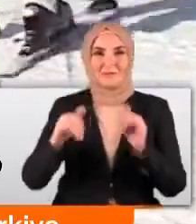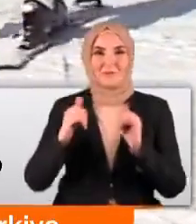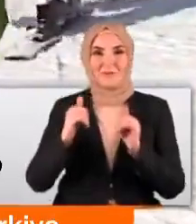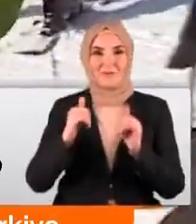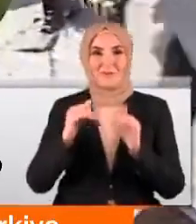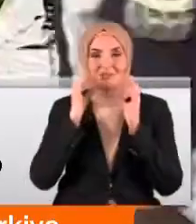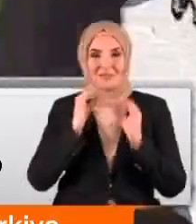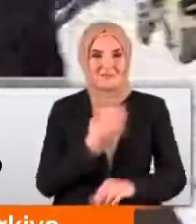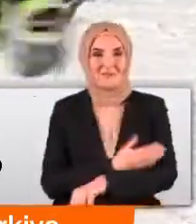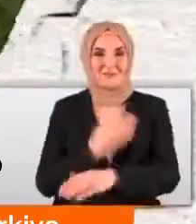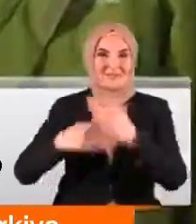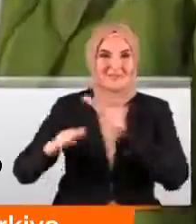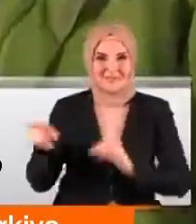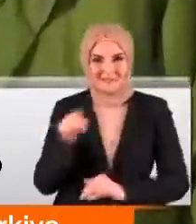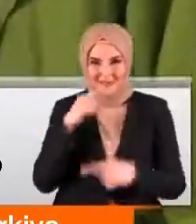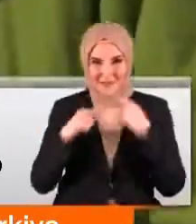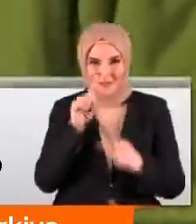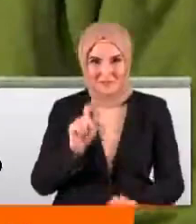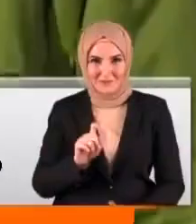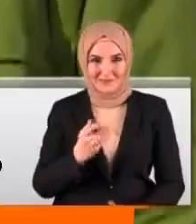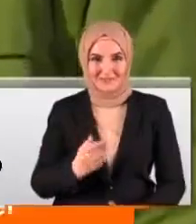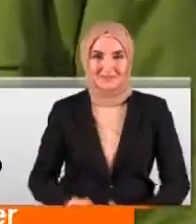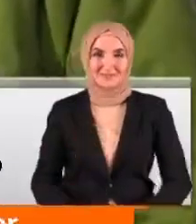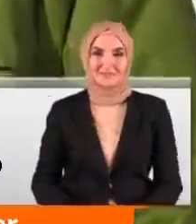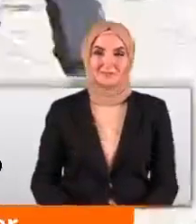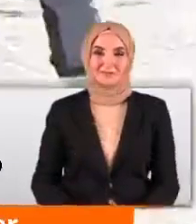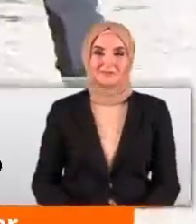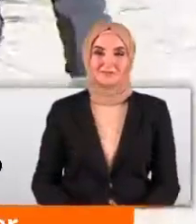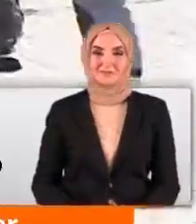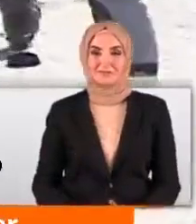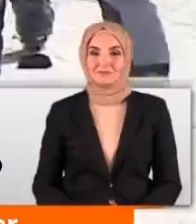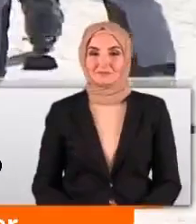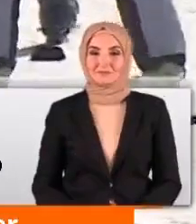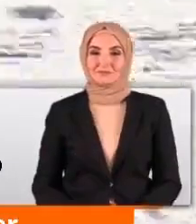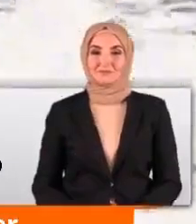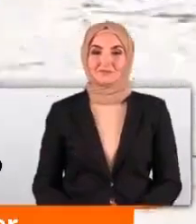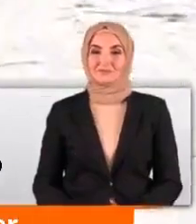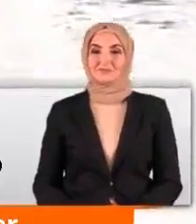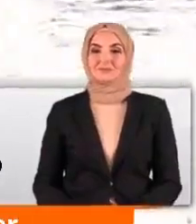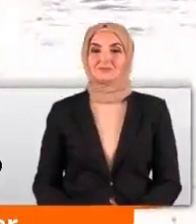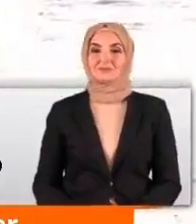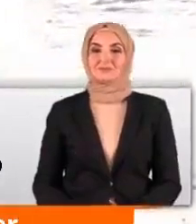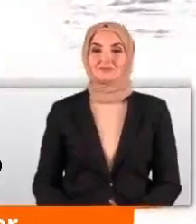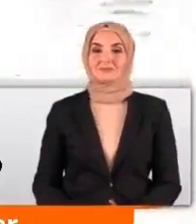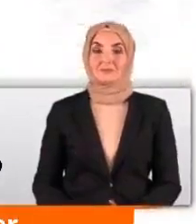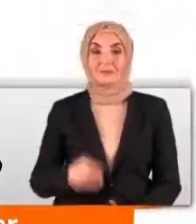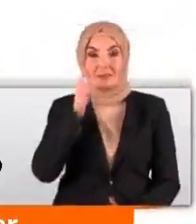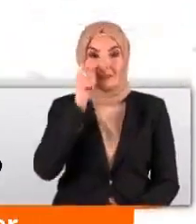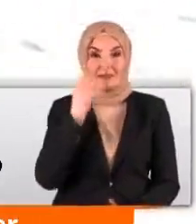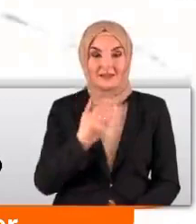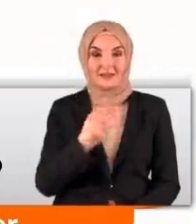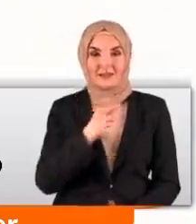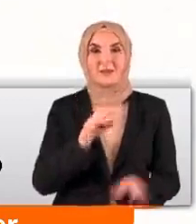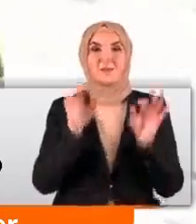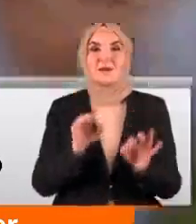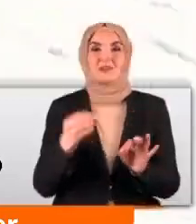bir akrabası, akrabalığımız yok. Şimdi ne yapacağız? Kayacağız. Bomba gibi geleceğim şimdi. Sonra abi dikkat et, başlangıç seviyesinde şu